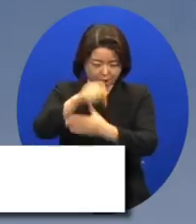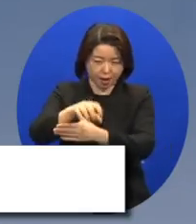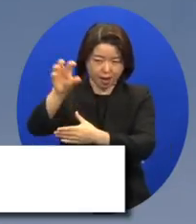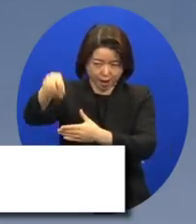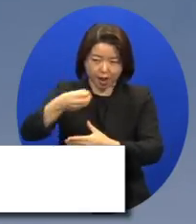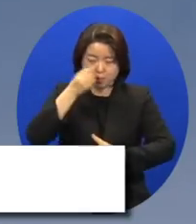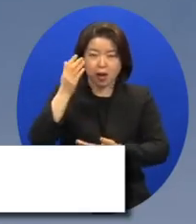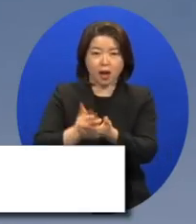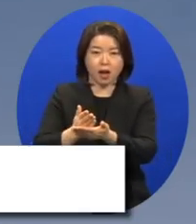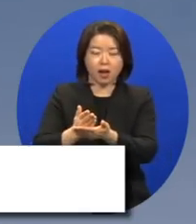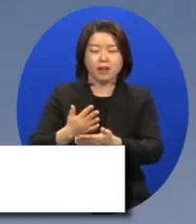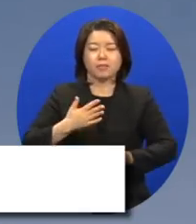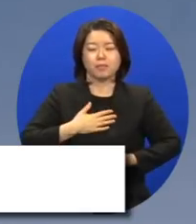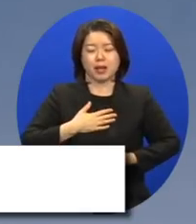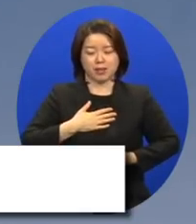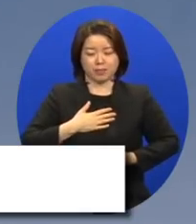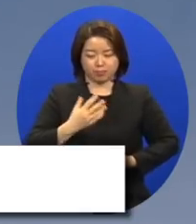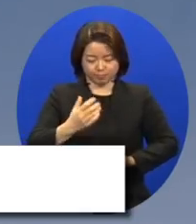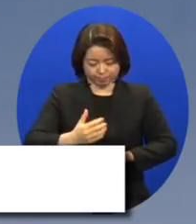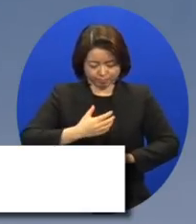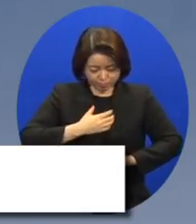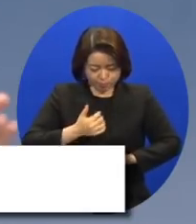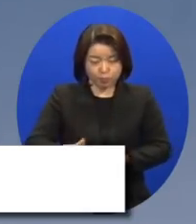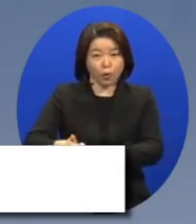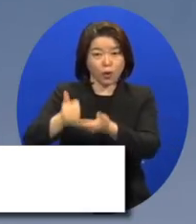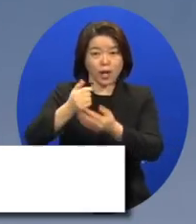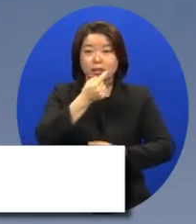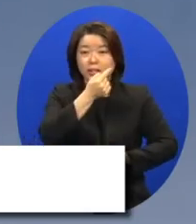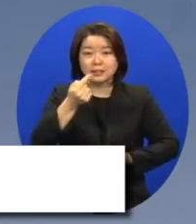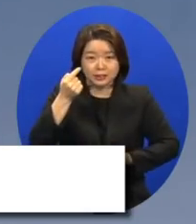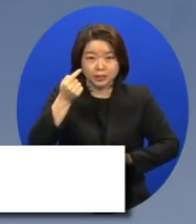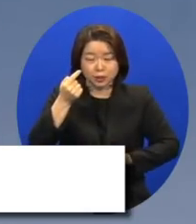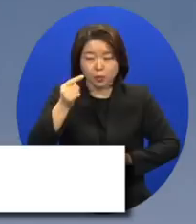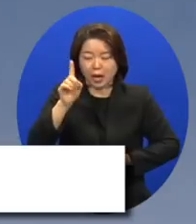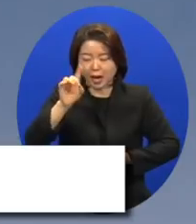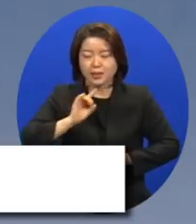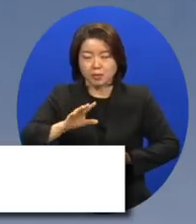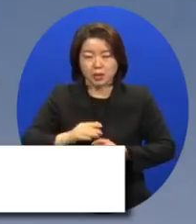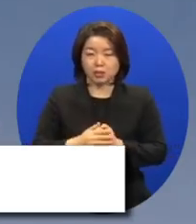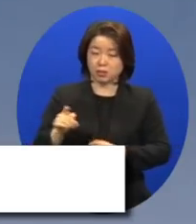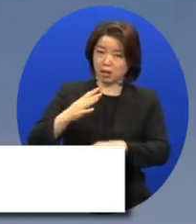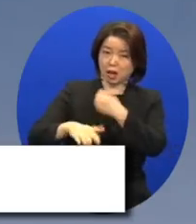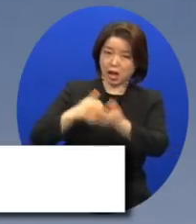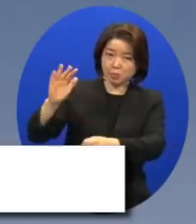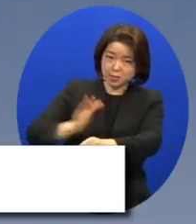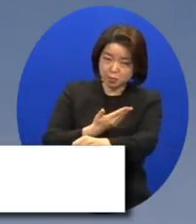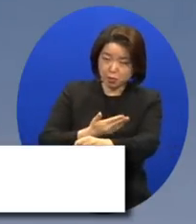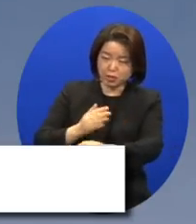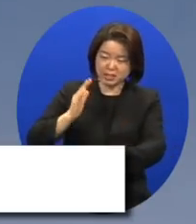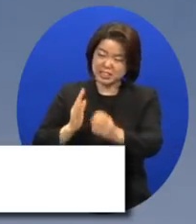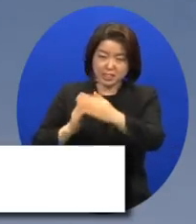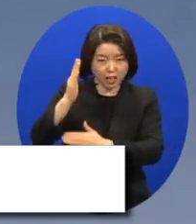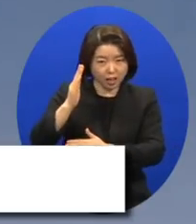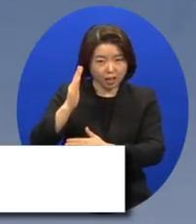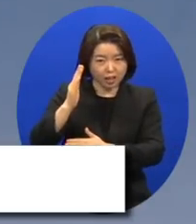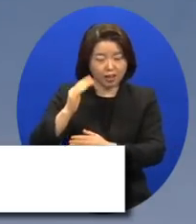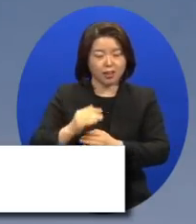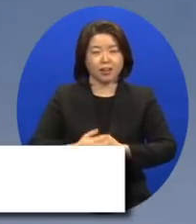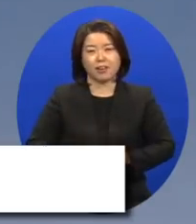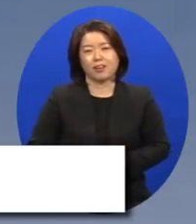경우 한다는 증거로 이것이 하나님께서 잘못 하신 것입니까 너무 지나치게 하신 것입니까